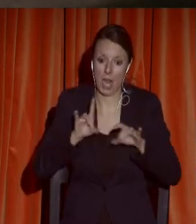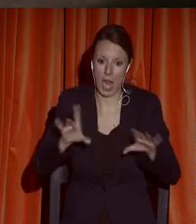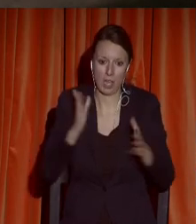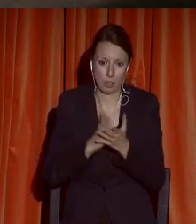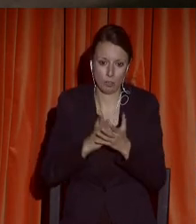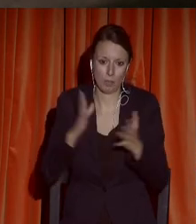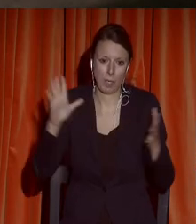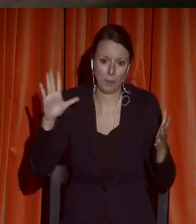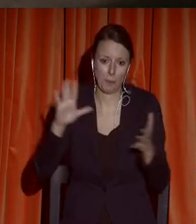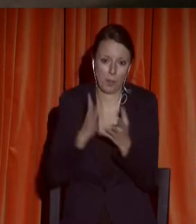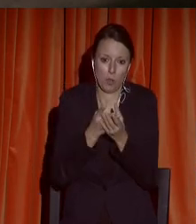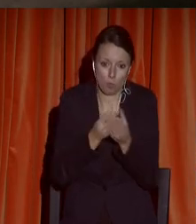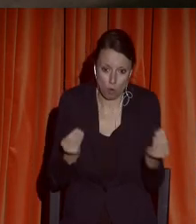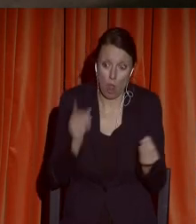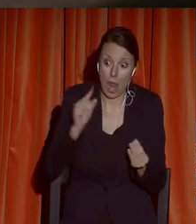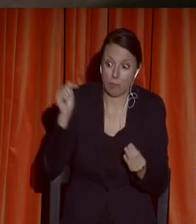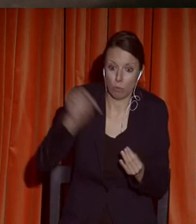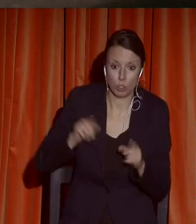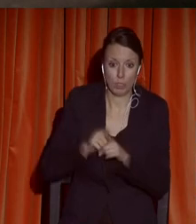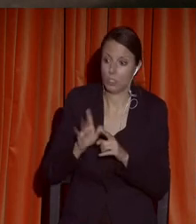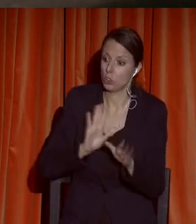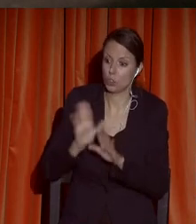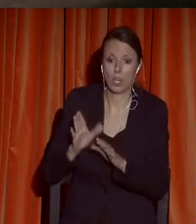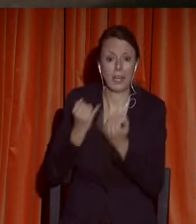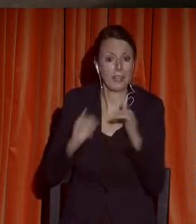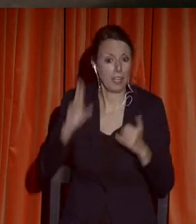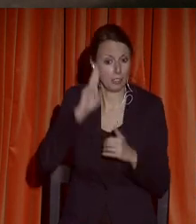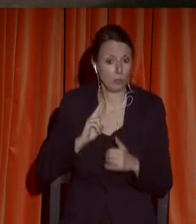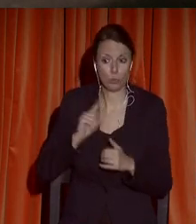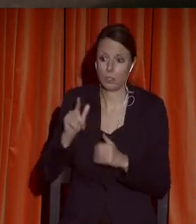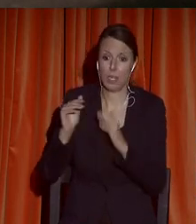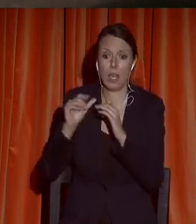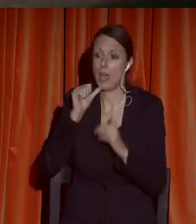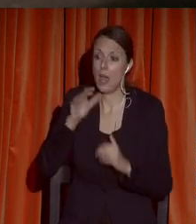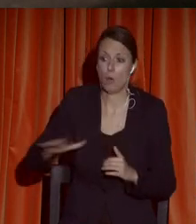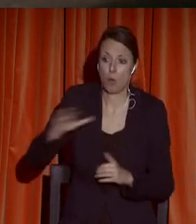europejskie. Nawet na poziomie liczb, jakbyśmy sięgnęli. No budżet